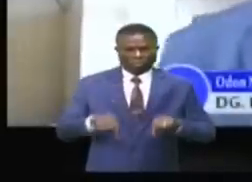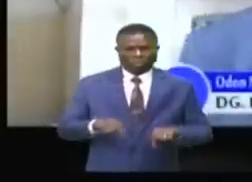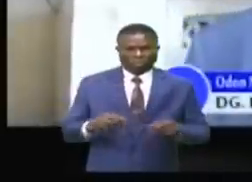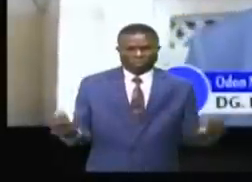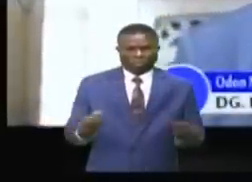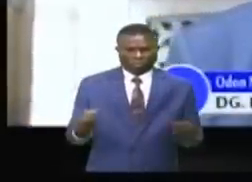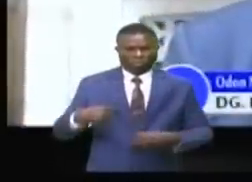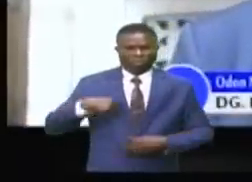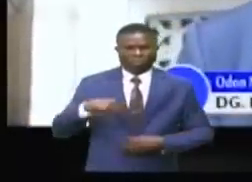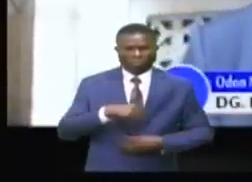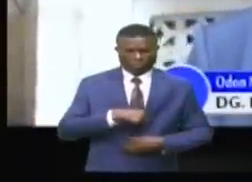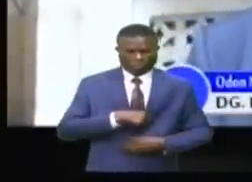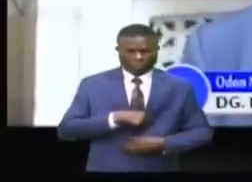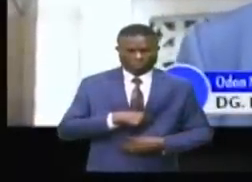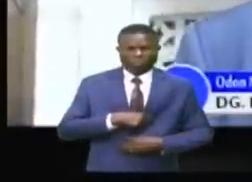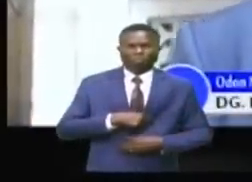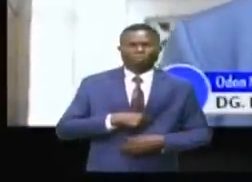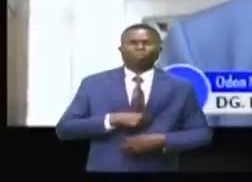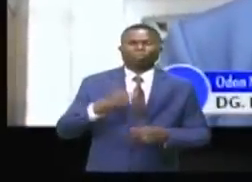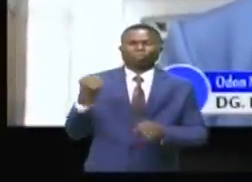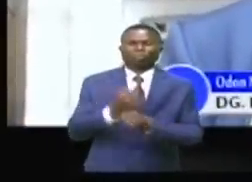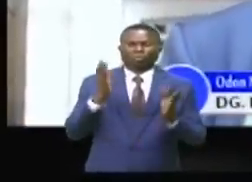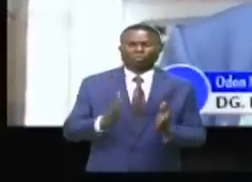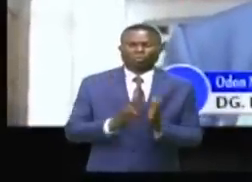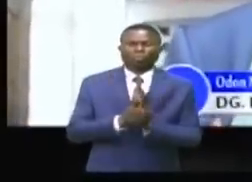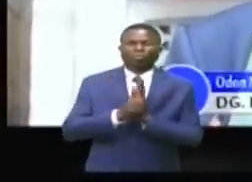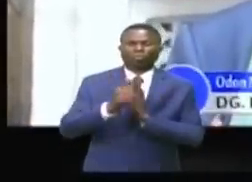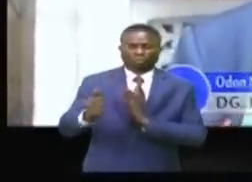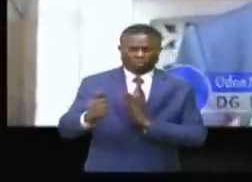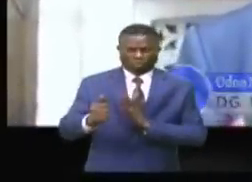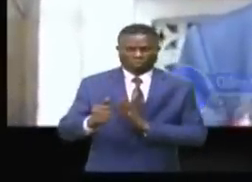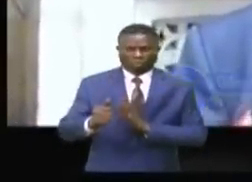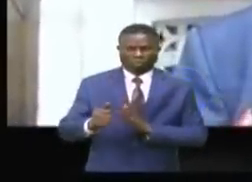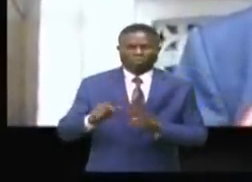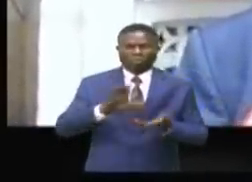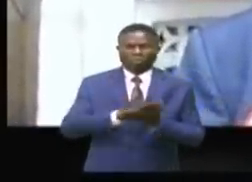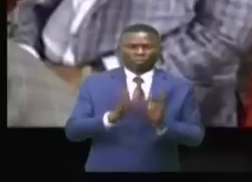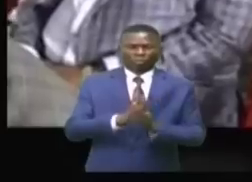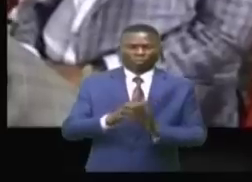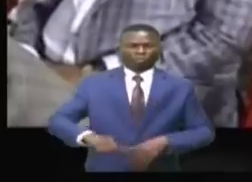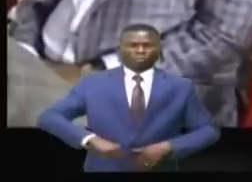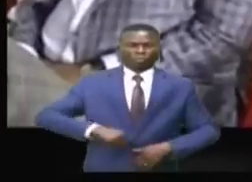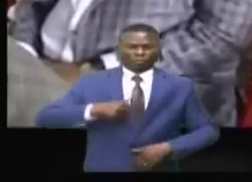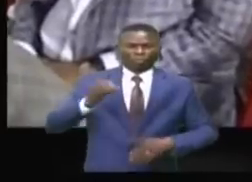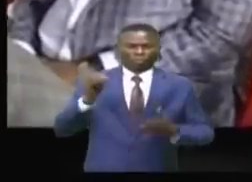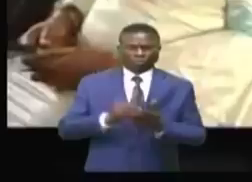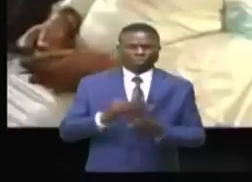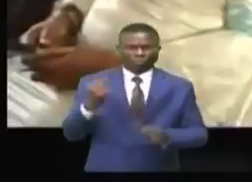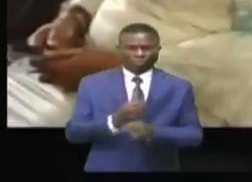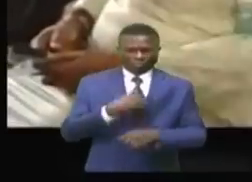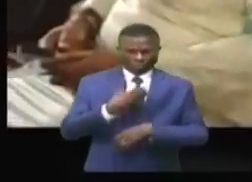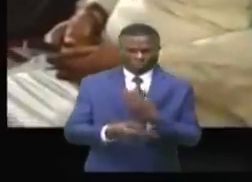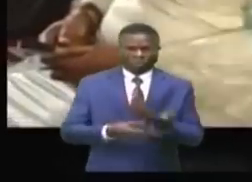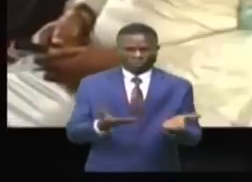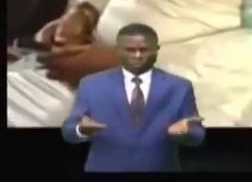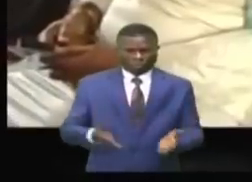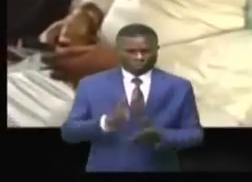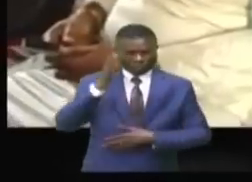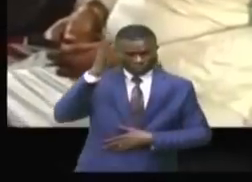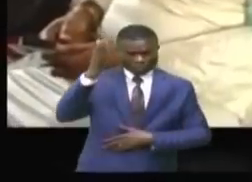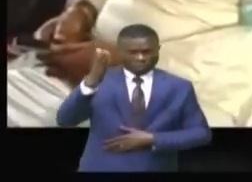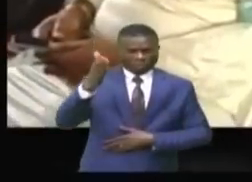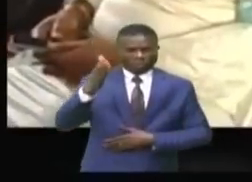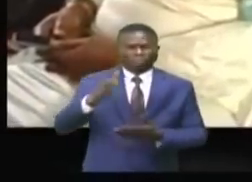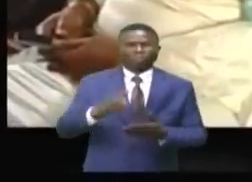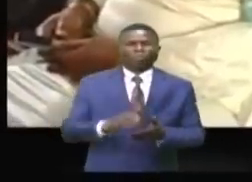nous avons un personnel formé à la matière et nous serons fiers des travaux qui seront produits avec nos